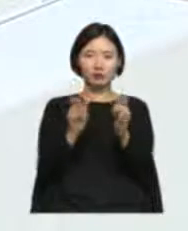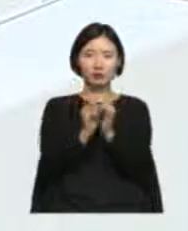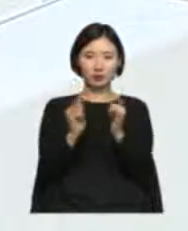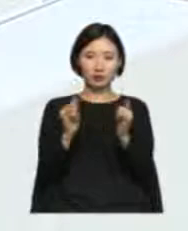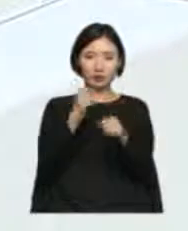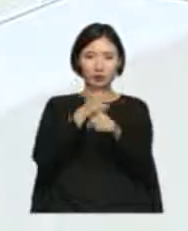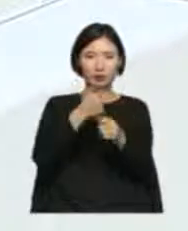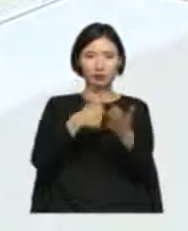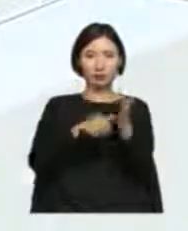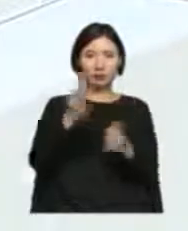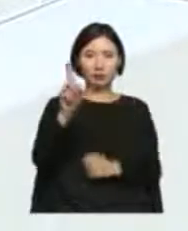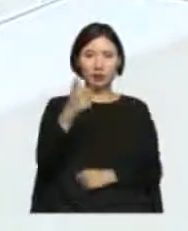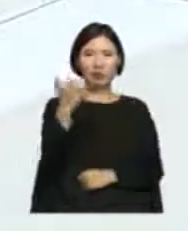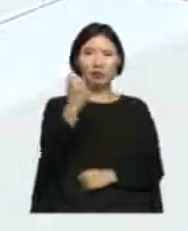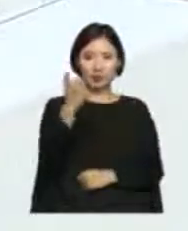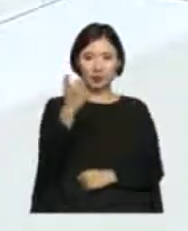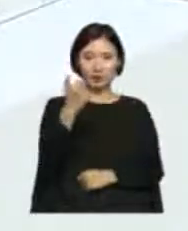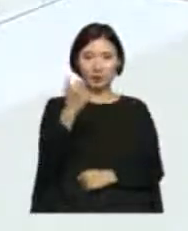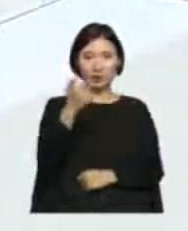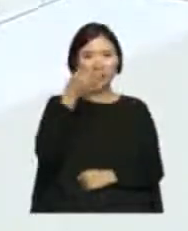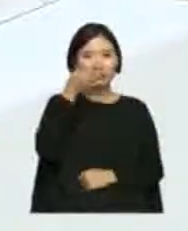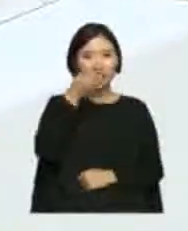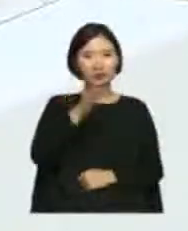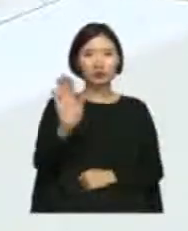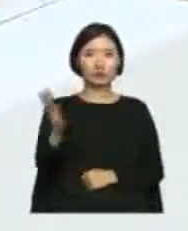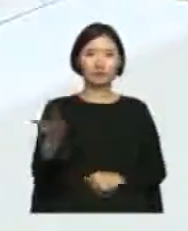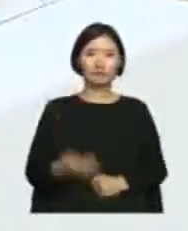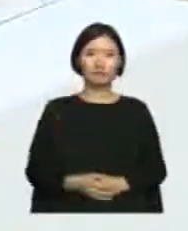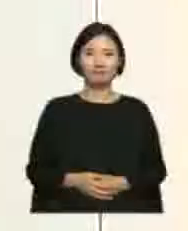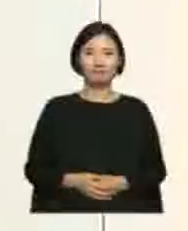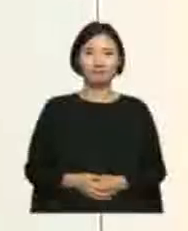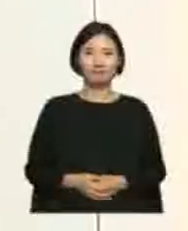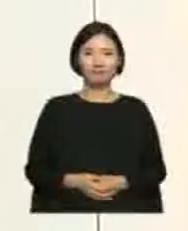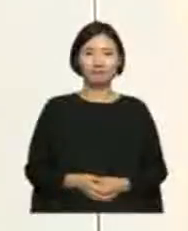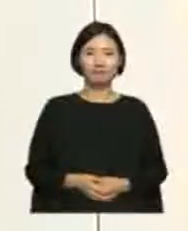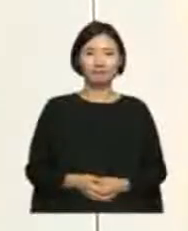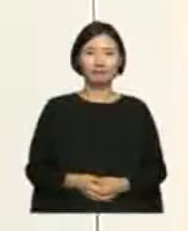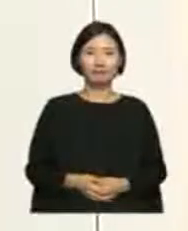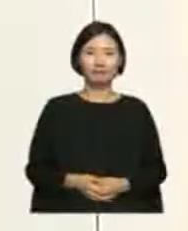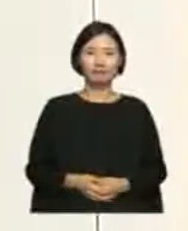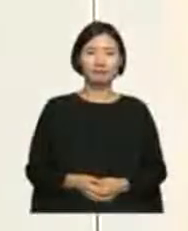150여 점이 전시됩니다. 딜라이브 서울경기 케이블TV 이재용입니다.